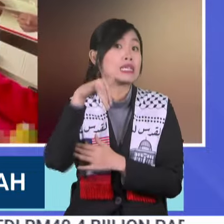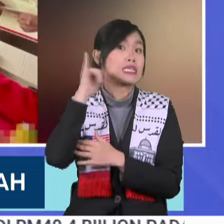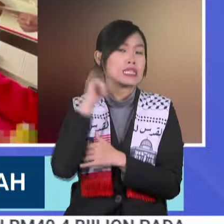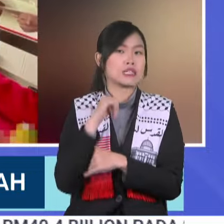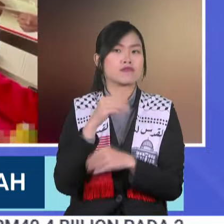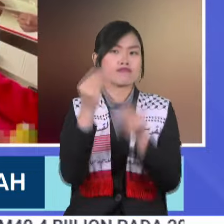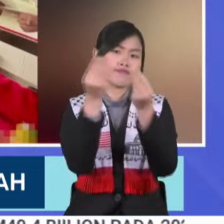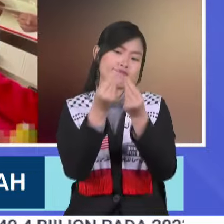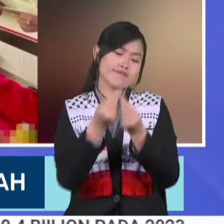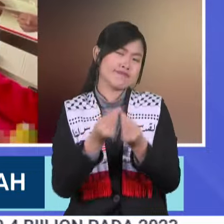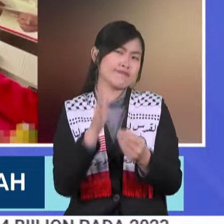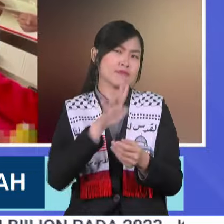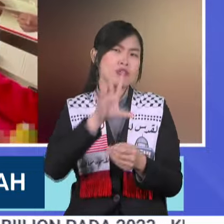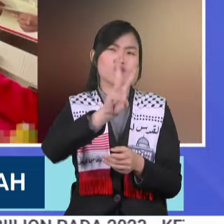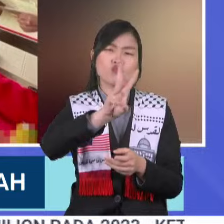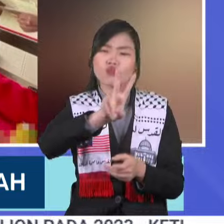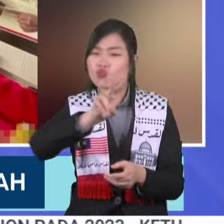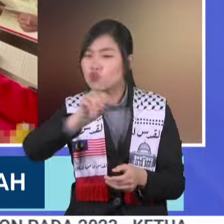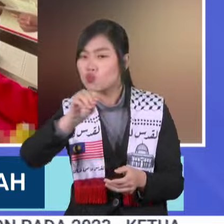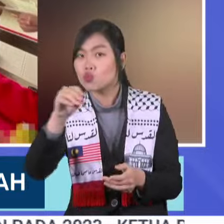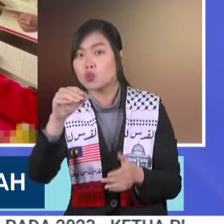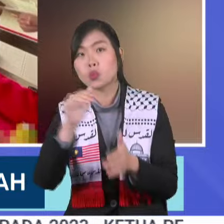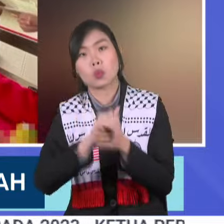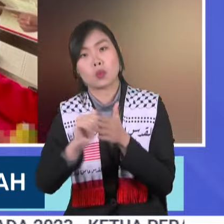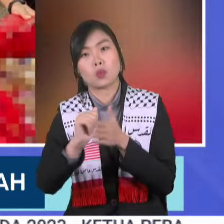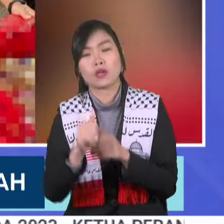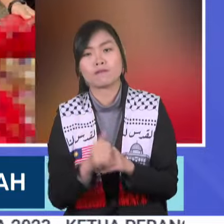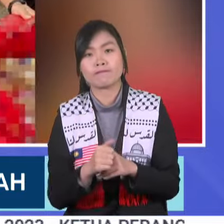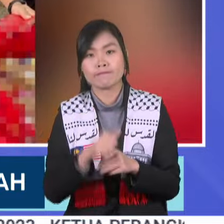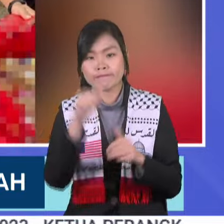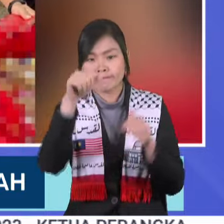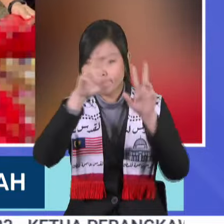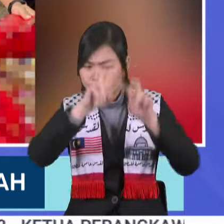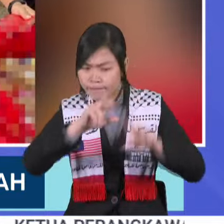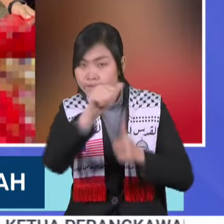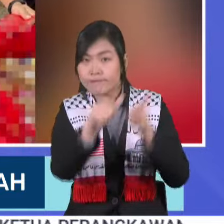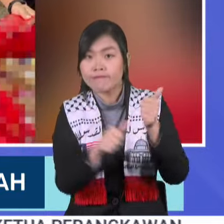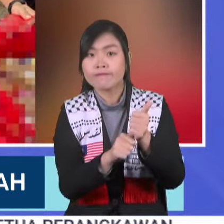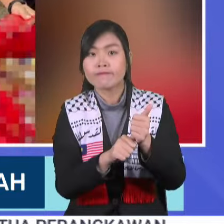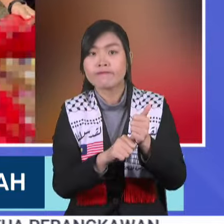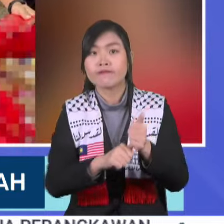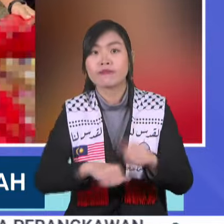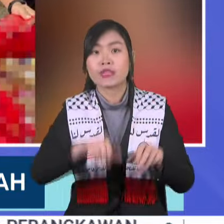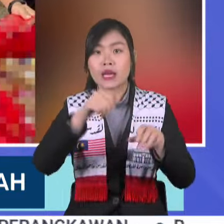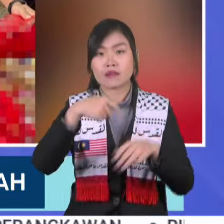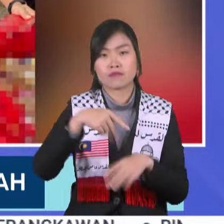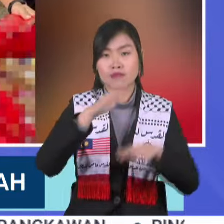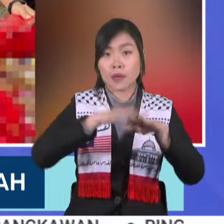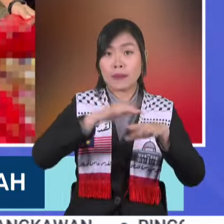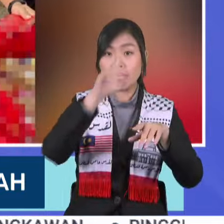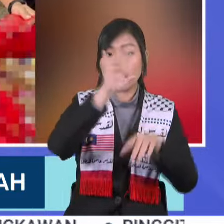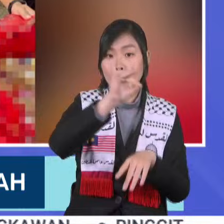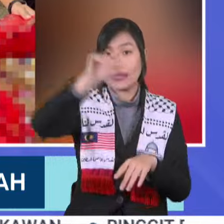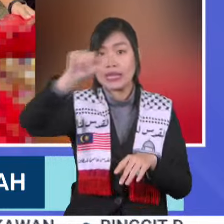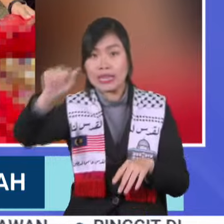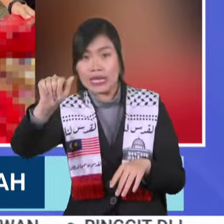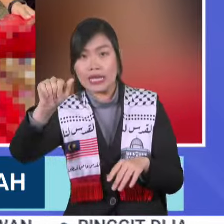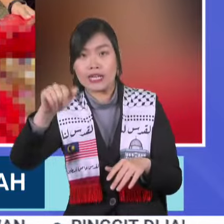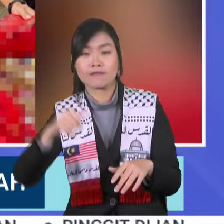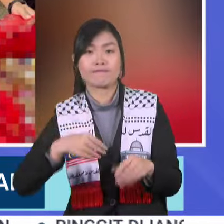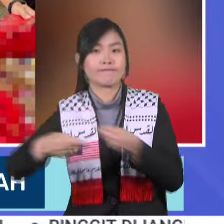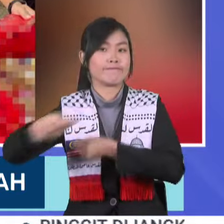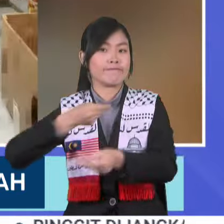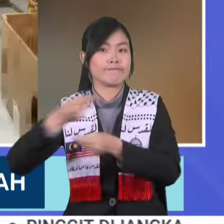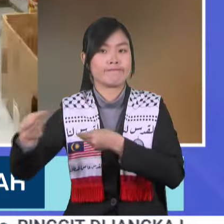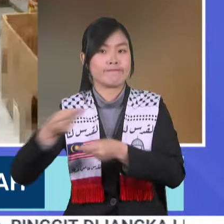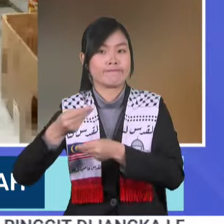rampasan dianggarkan berjumlah lebih RM620. Kes disiasat di bawah Perintah Kurungan 8-A Perintah Perihal Dagangan,